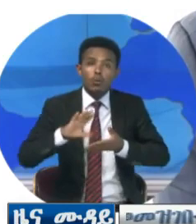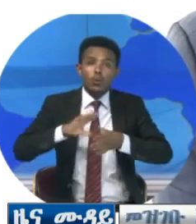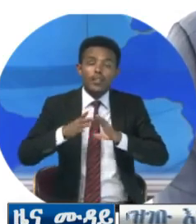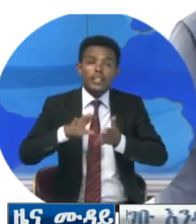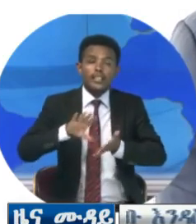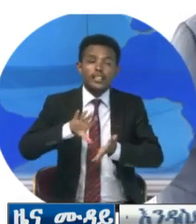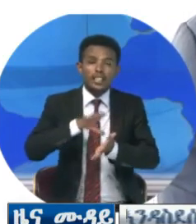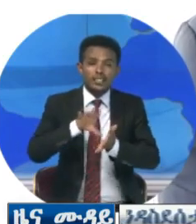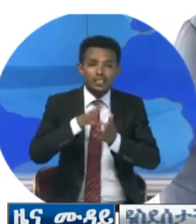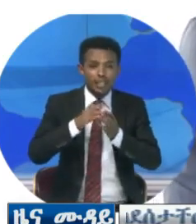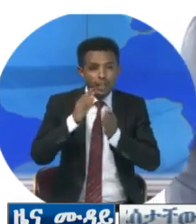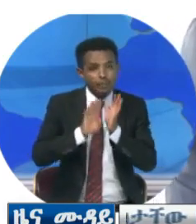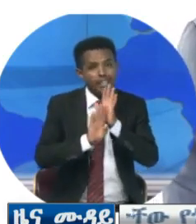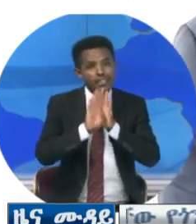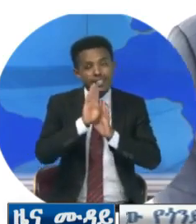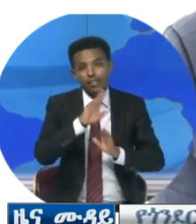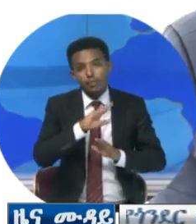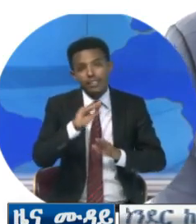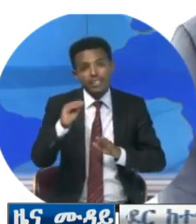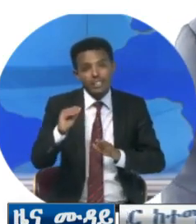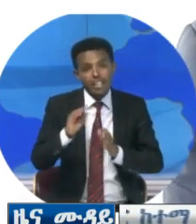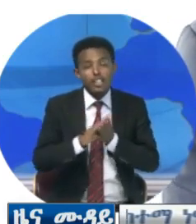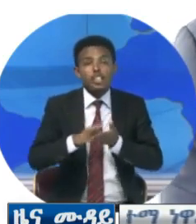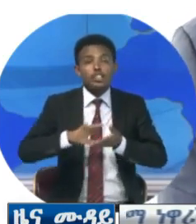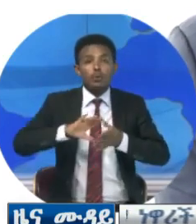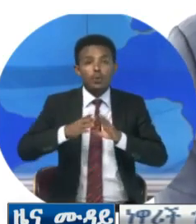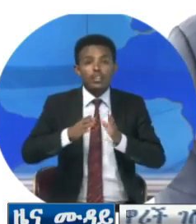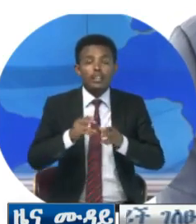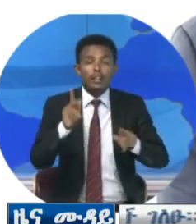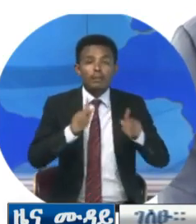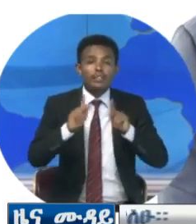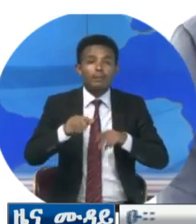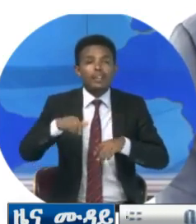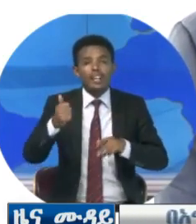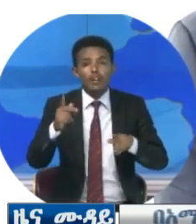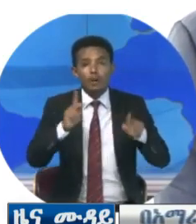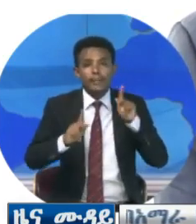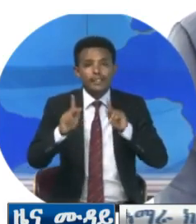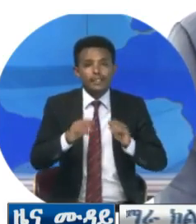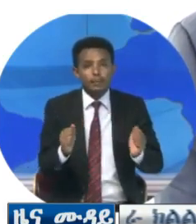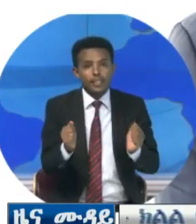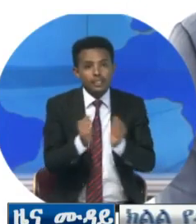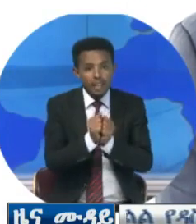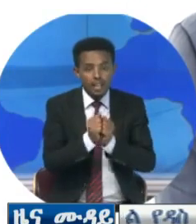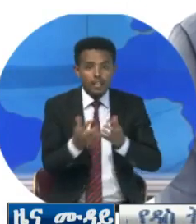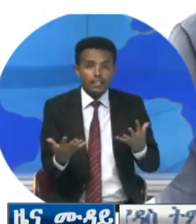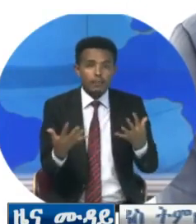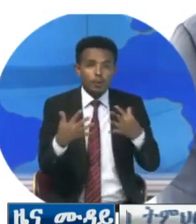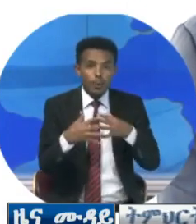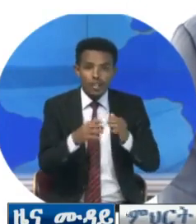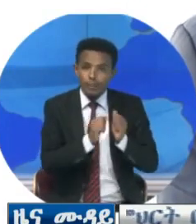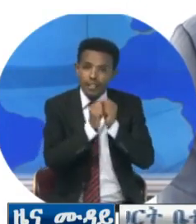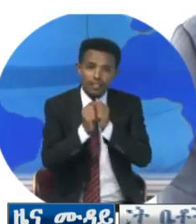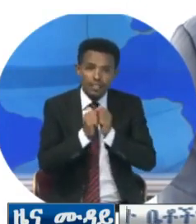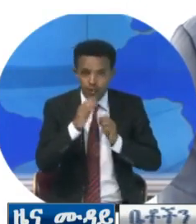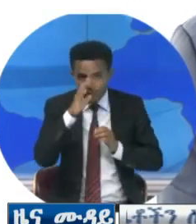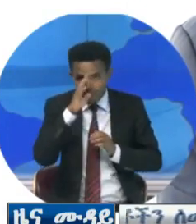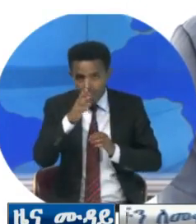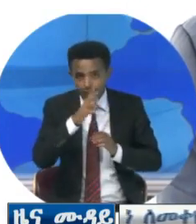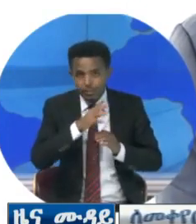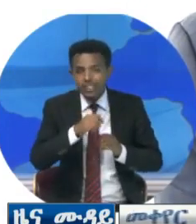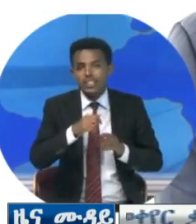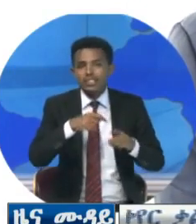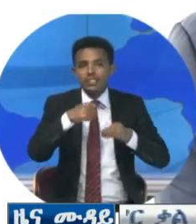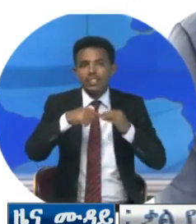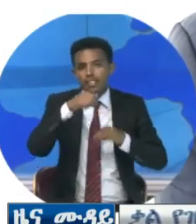ገጽታ የምናሳድግበትና የጎንደር ህብረተሰብ ከሌላው ህብረተሰብ ጋር የሚዋሃድበት አንድነት የሚፈጥርበት ስለ